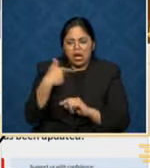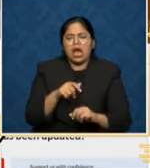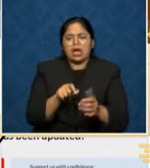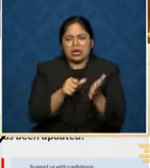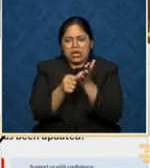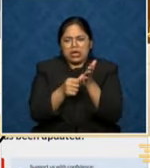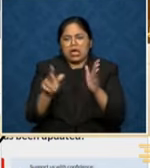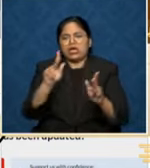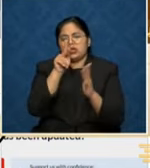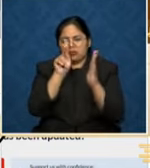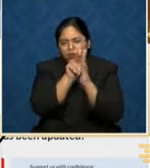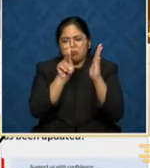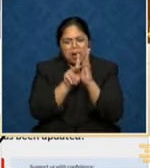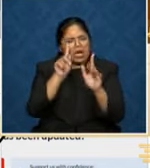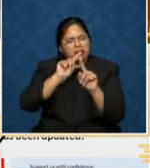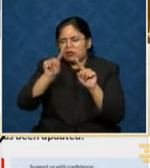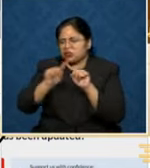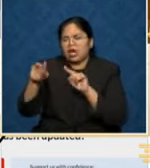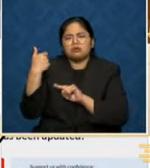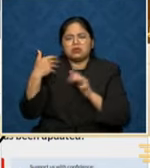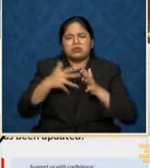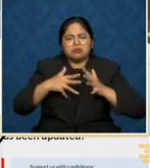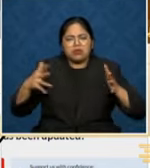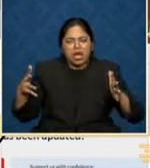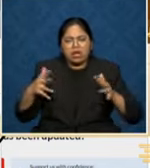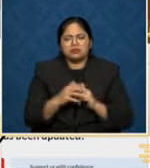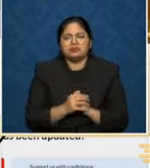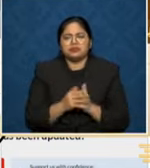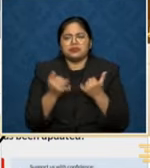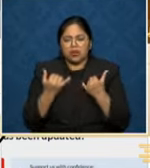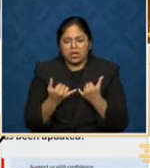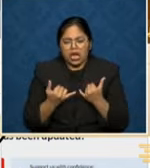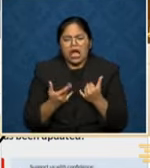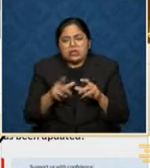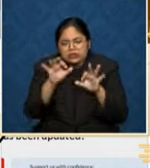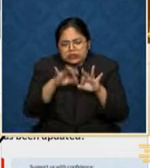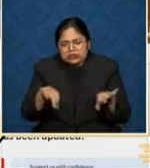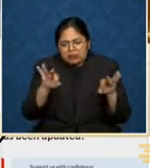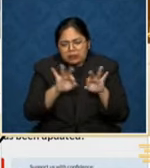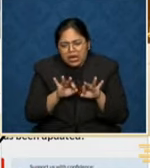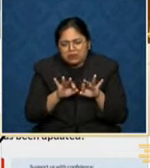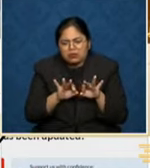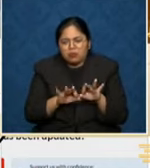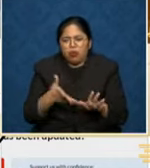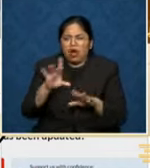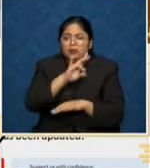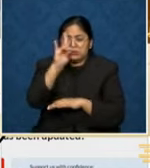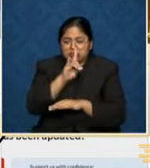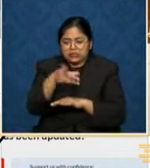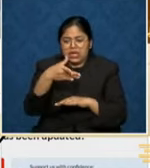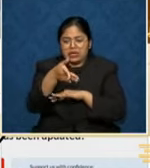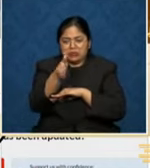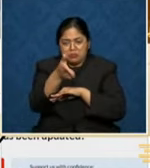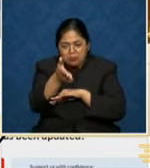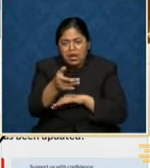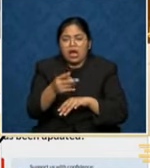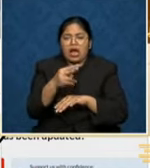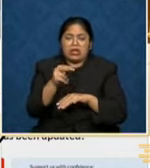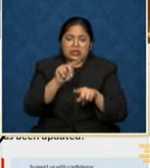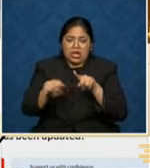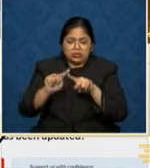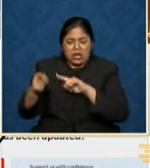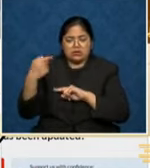คณะกรรมการนะครับพัฒนารักษาสุขภาพราคานะครับสัตว์น้ำซึ่งมันกำลังจะดีขึ้นภาคบริษั